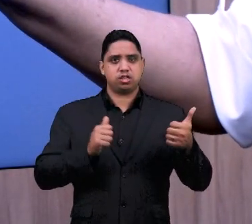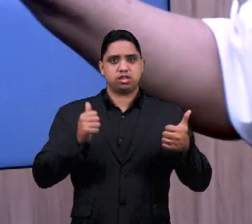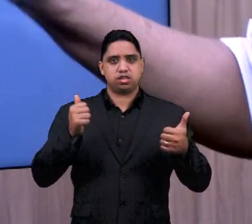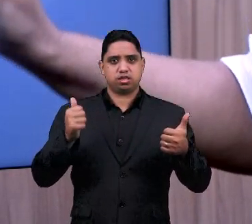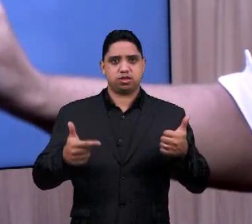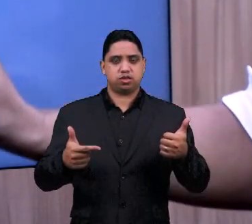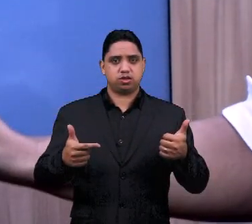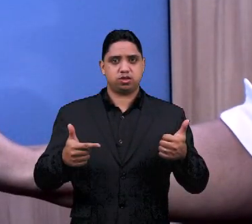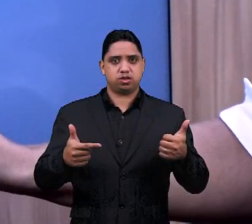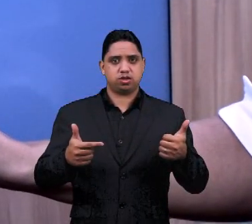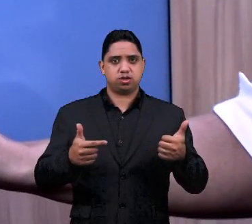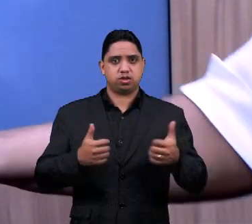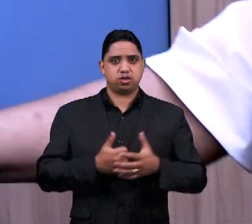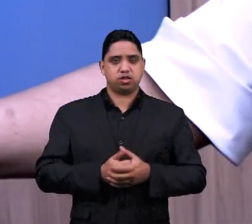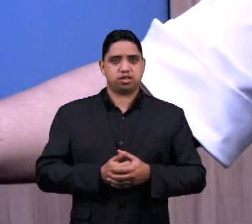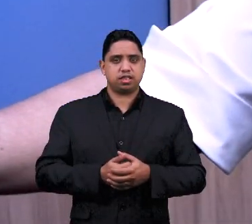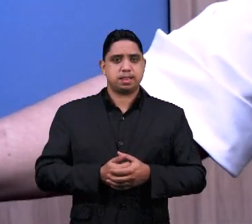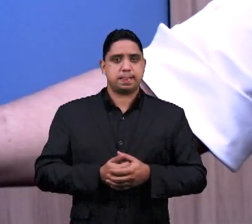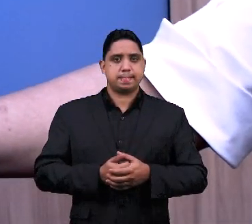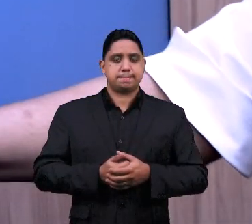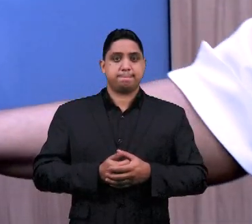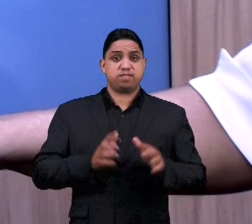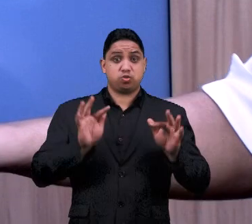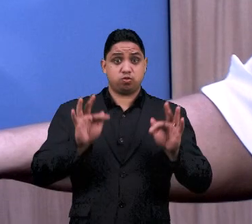2 et. Et à la fin,